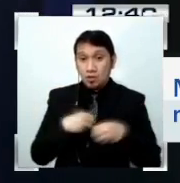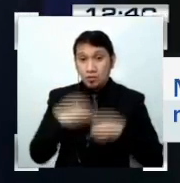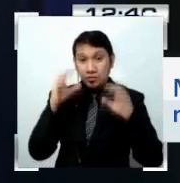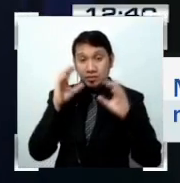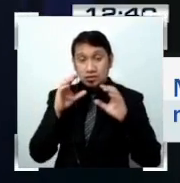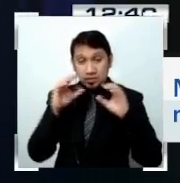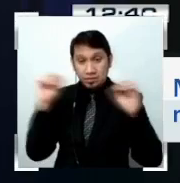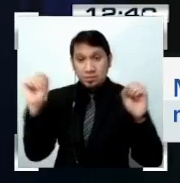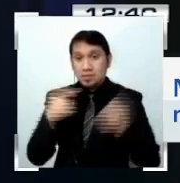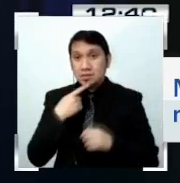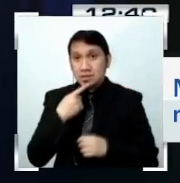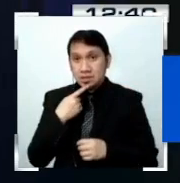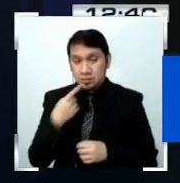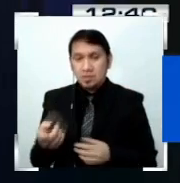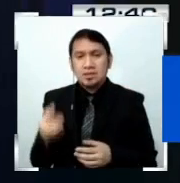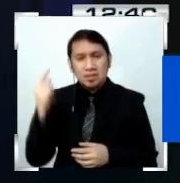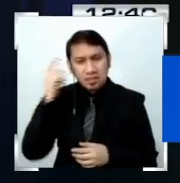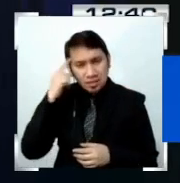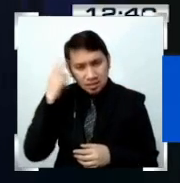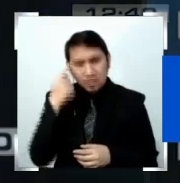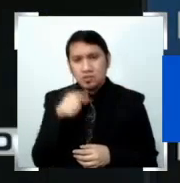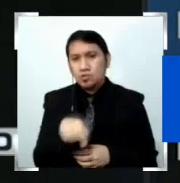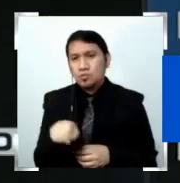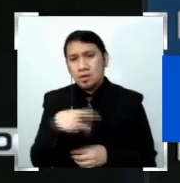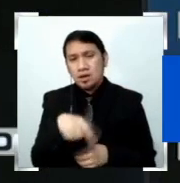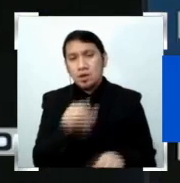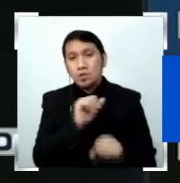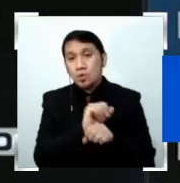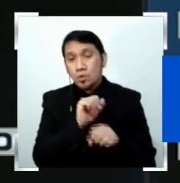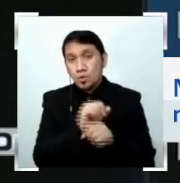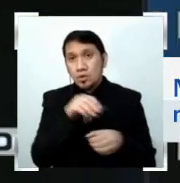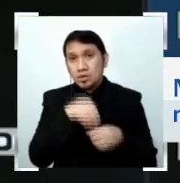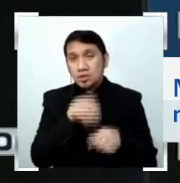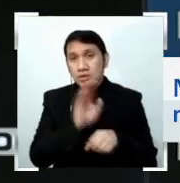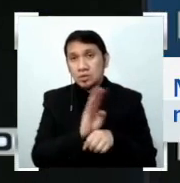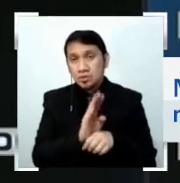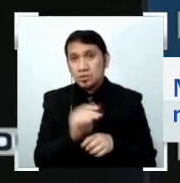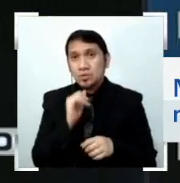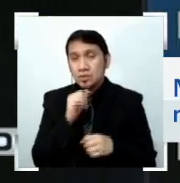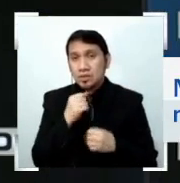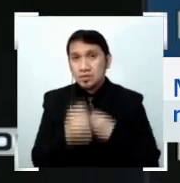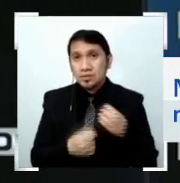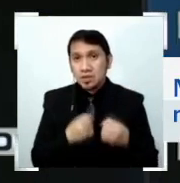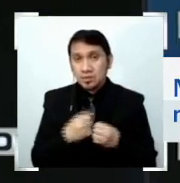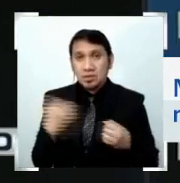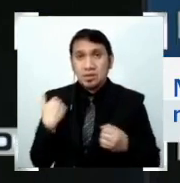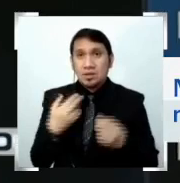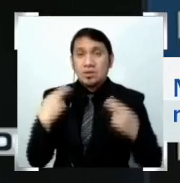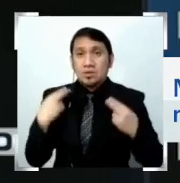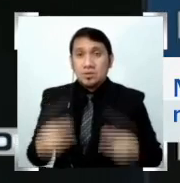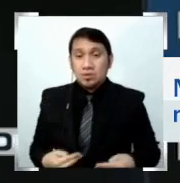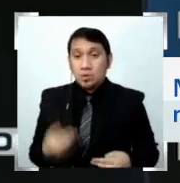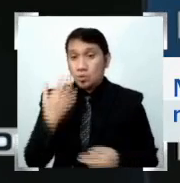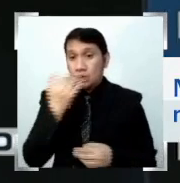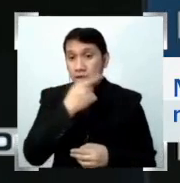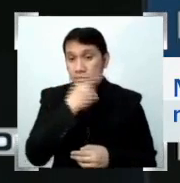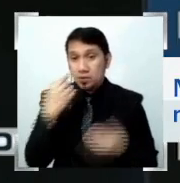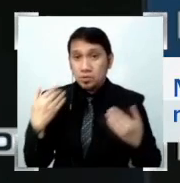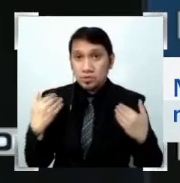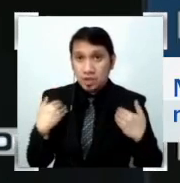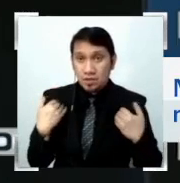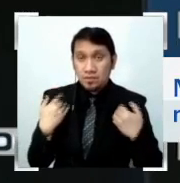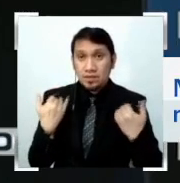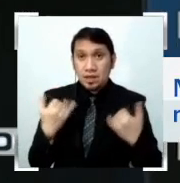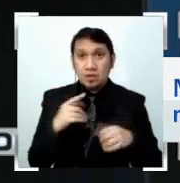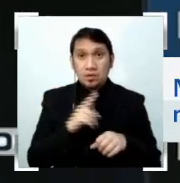natin yung mga naghahanap buhay na related sa mga sinihan. Hindi po natin sinasakripisyo ang kalusugan, ha? Kasi nga po dumating na tayo sa punto na